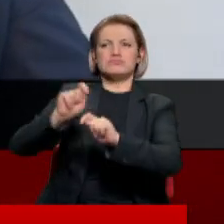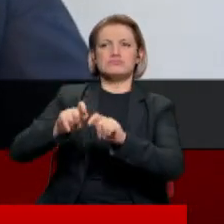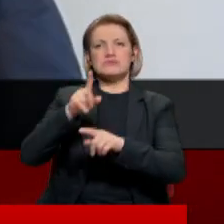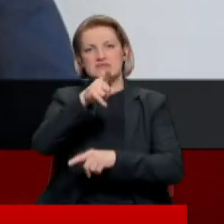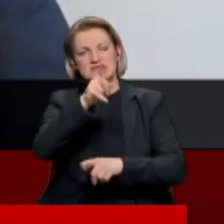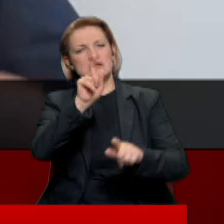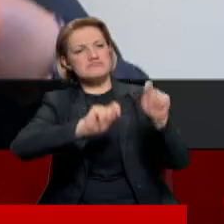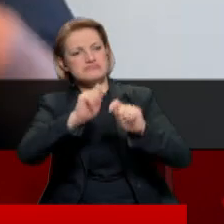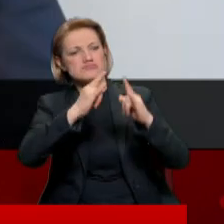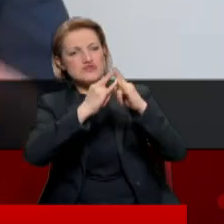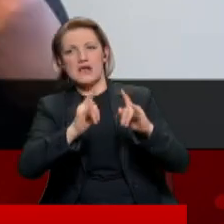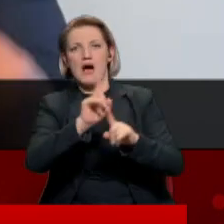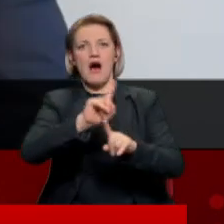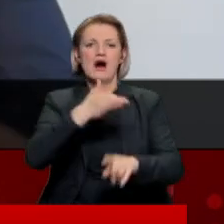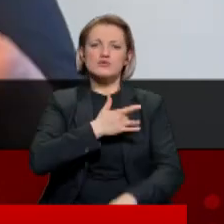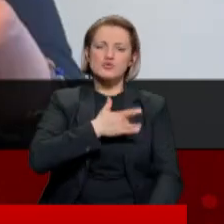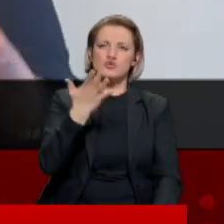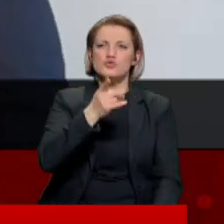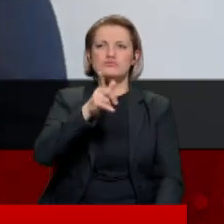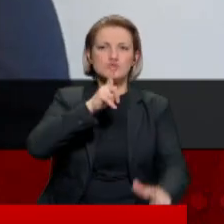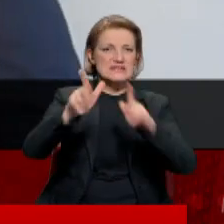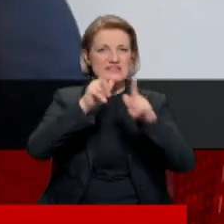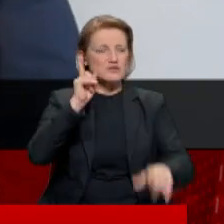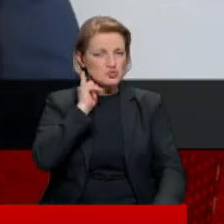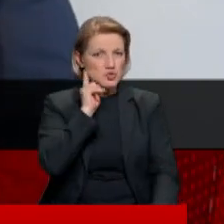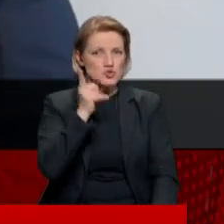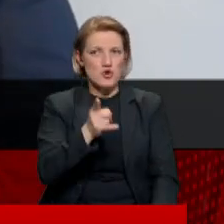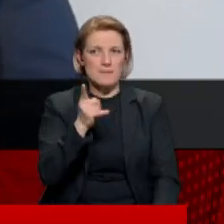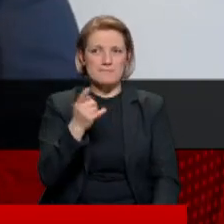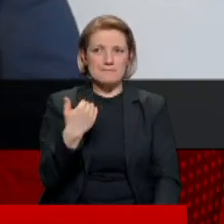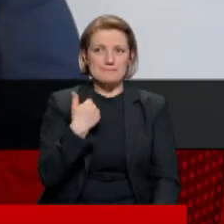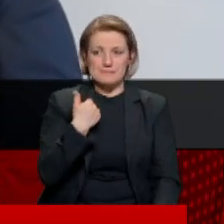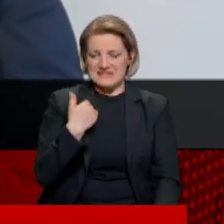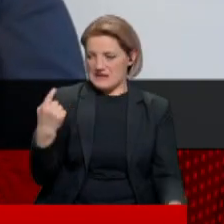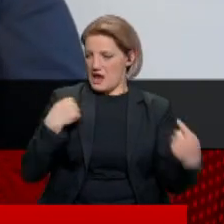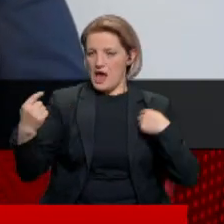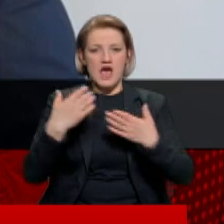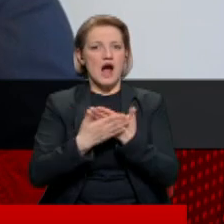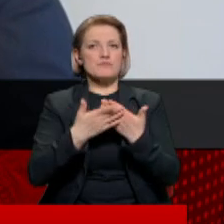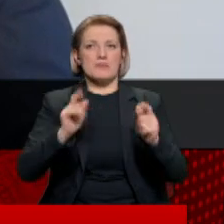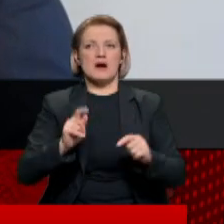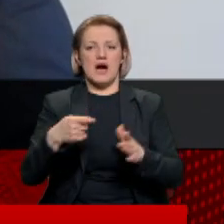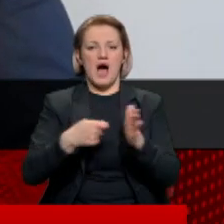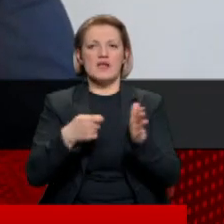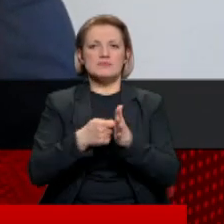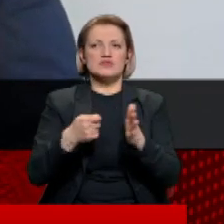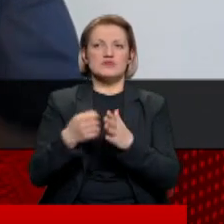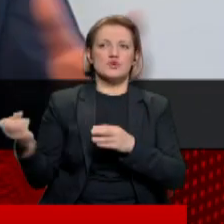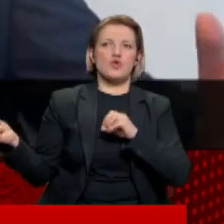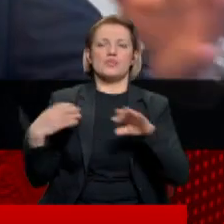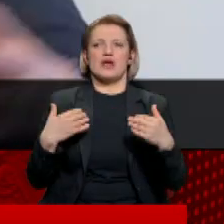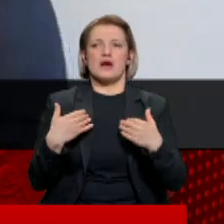siz yaptırıyorsunuz. Hayırsever bu çığlıkları duyuyor. Bize yardım etmeye çalışıyor. Örneğin adımıza gönderiyor.